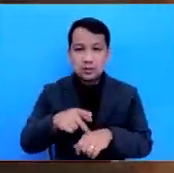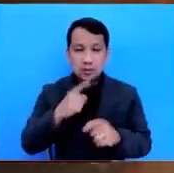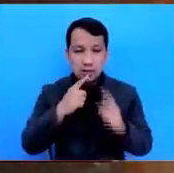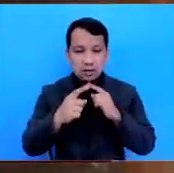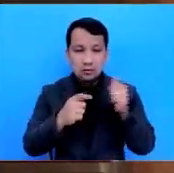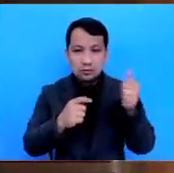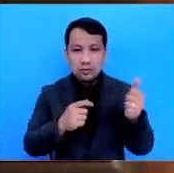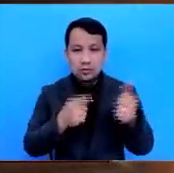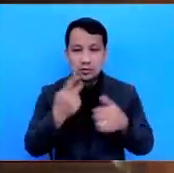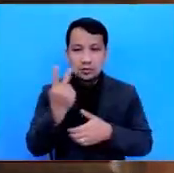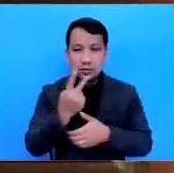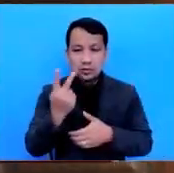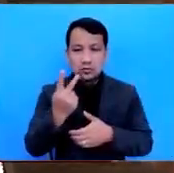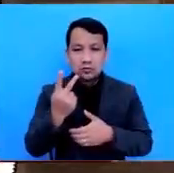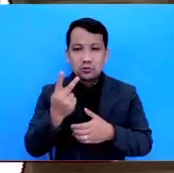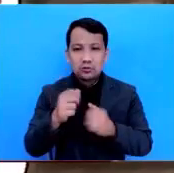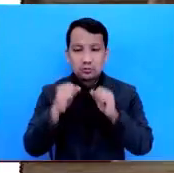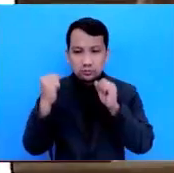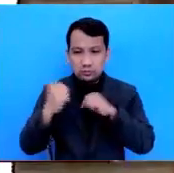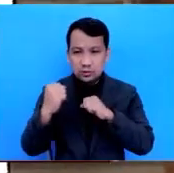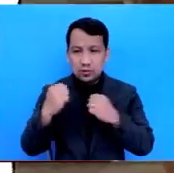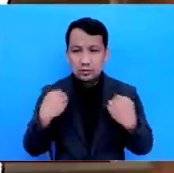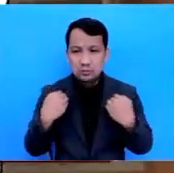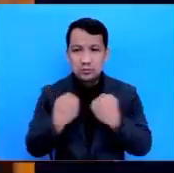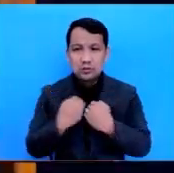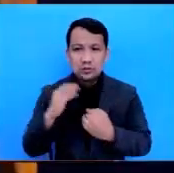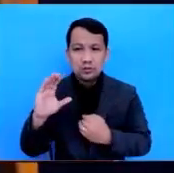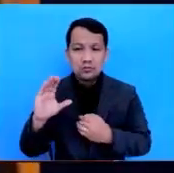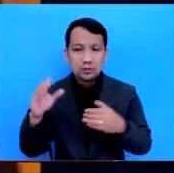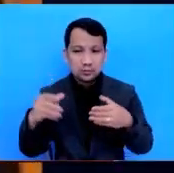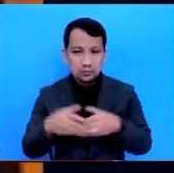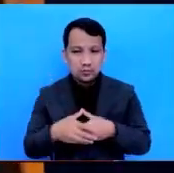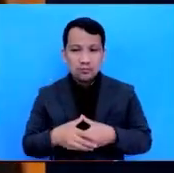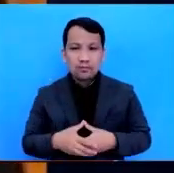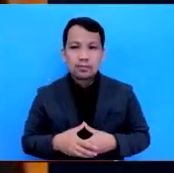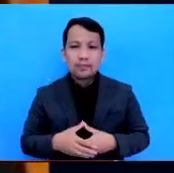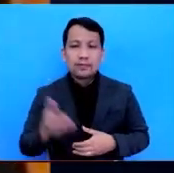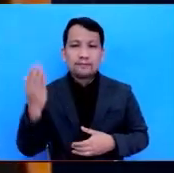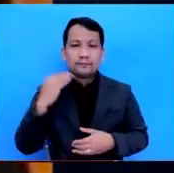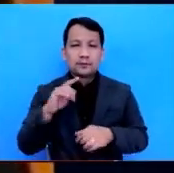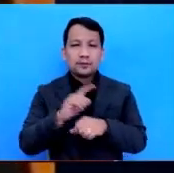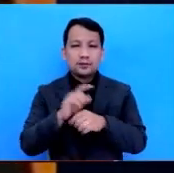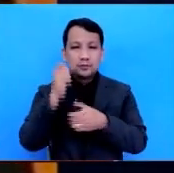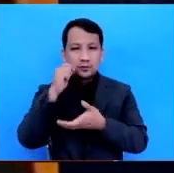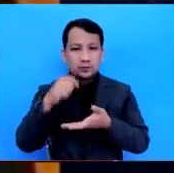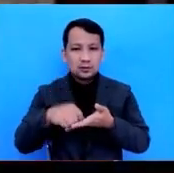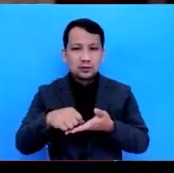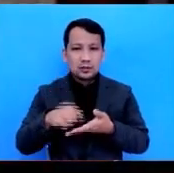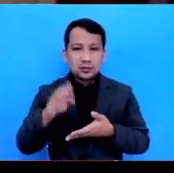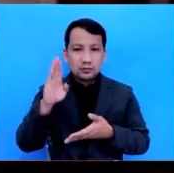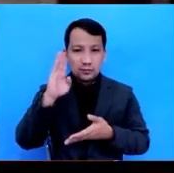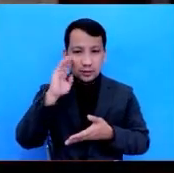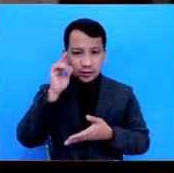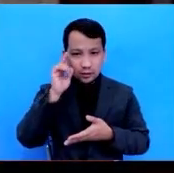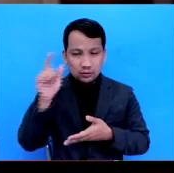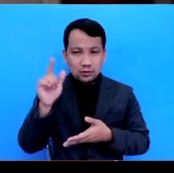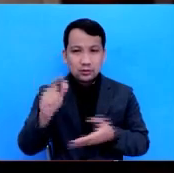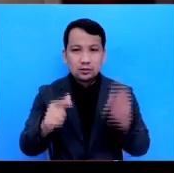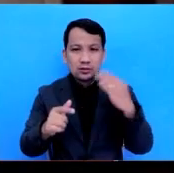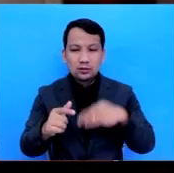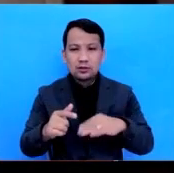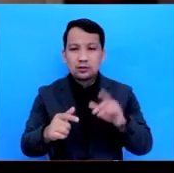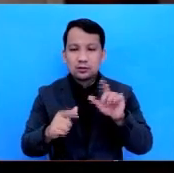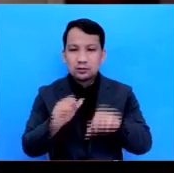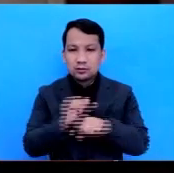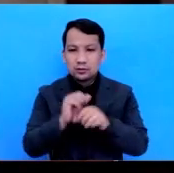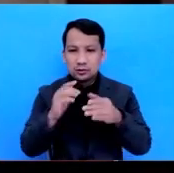dalawa sa mga kinukumbinsing maging miyembro ng kanyang gabinete. Sina dating Labor Secretary Benny Laguesma at dating Labor Official